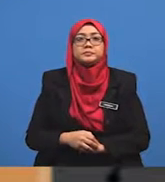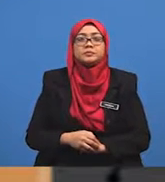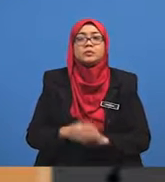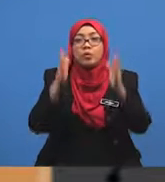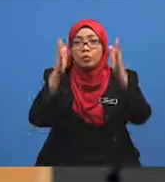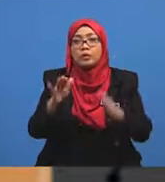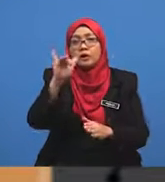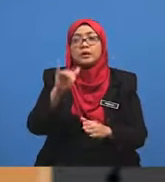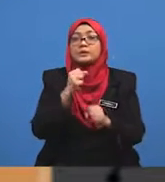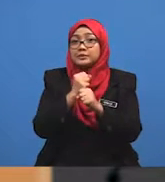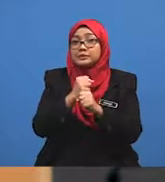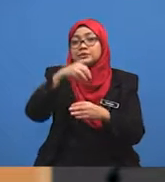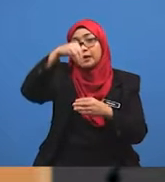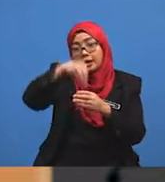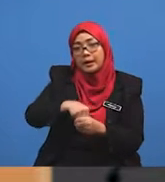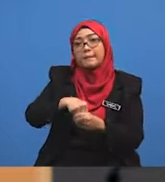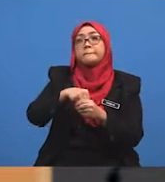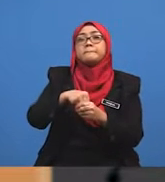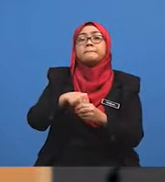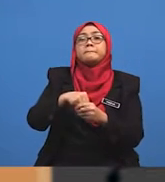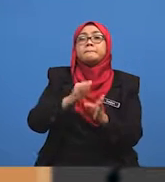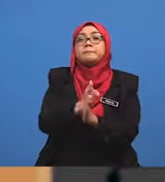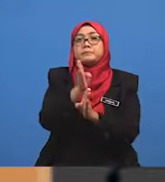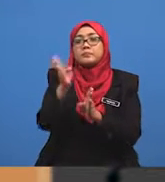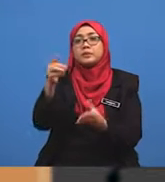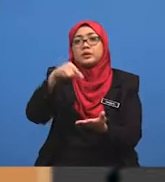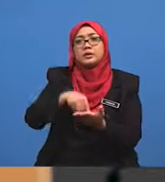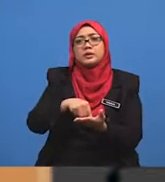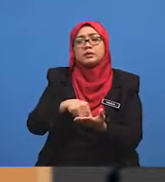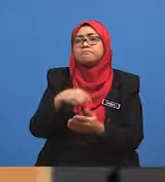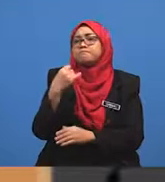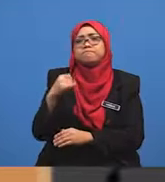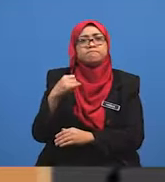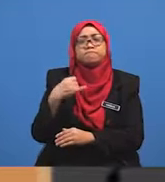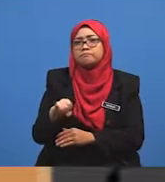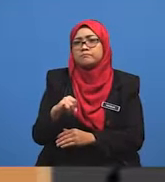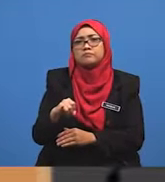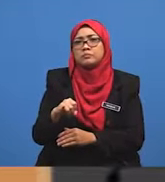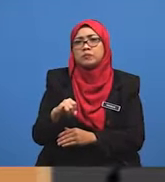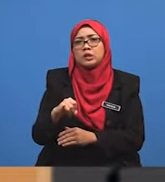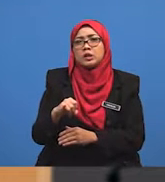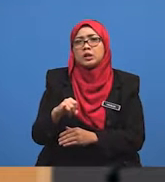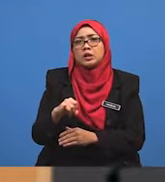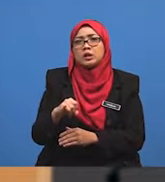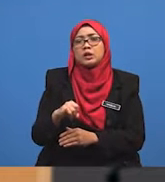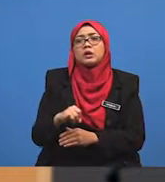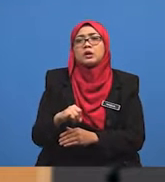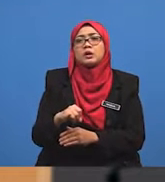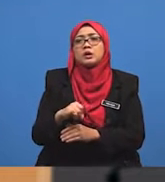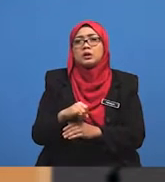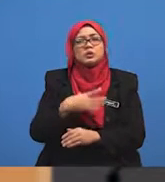bekerja dalam bidang ini memang langsung tidak boleh jika tidak menutup aurat, tidak menjaga